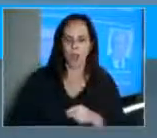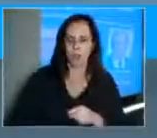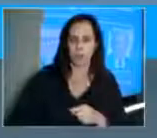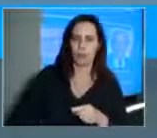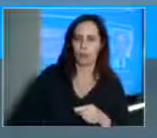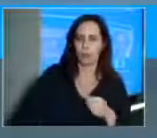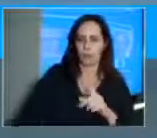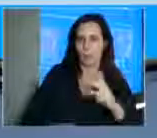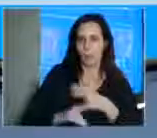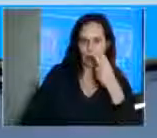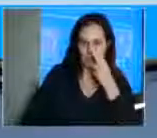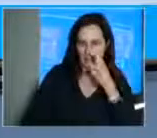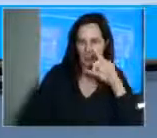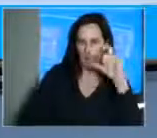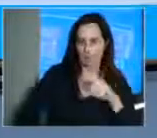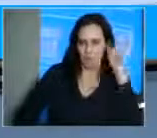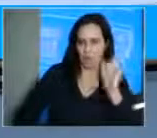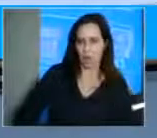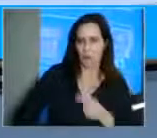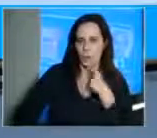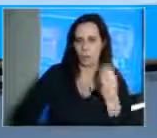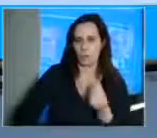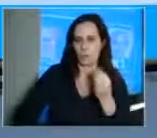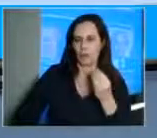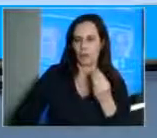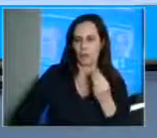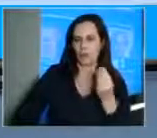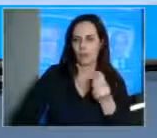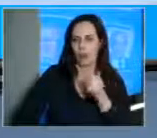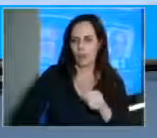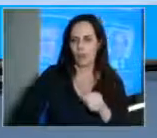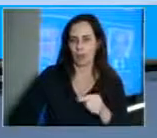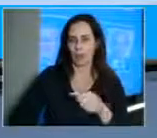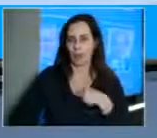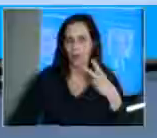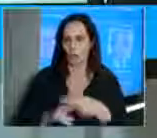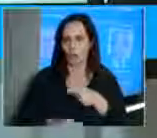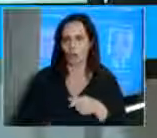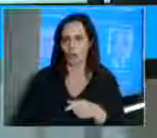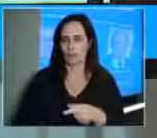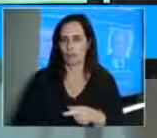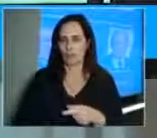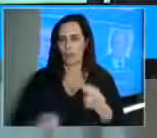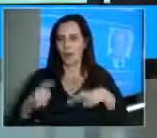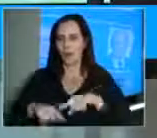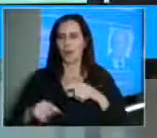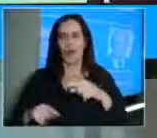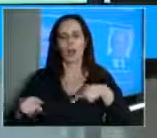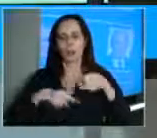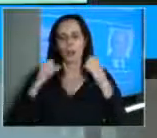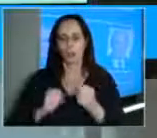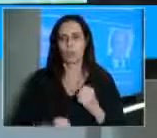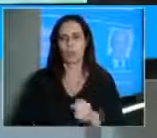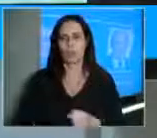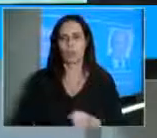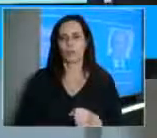זה בדרך כלל מנסים להקטין אנשים שאומרים דברים כאלה, אני רגילה לזה בוועדת חוץ וביטחון, ואם